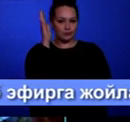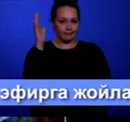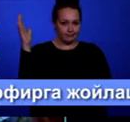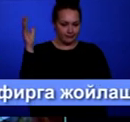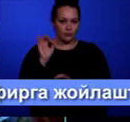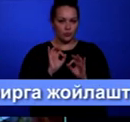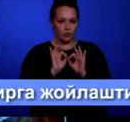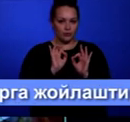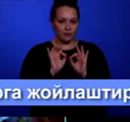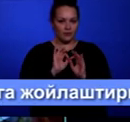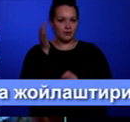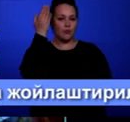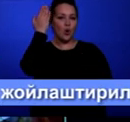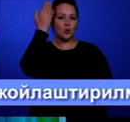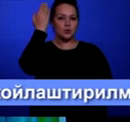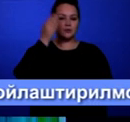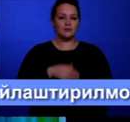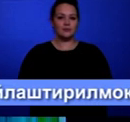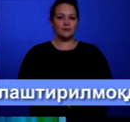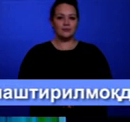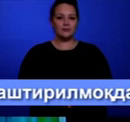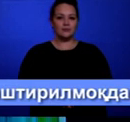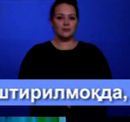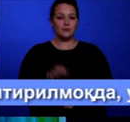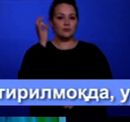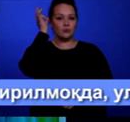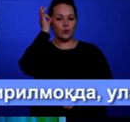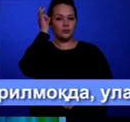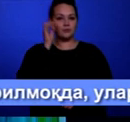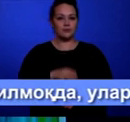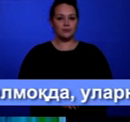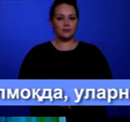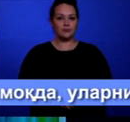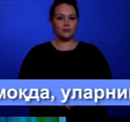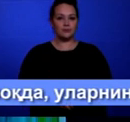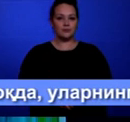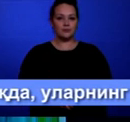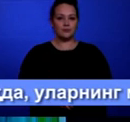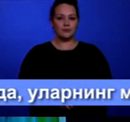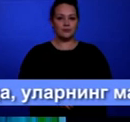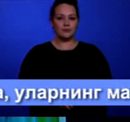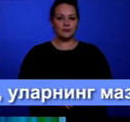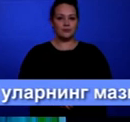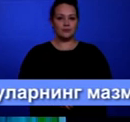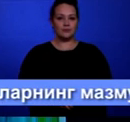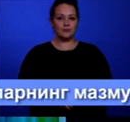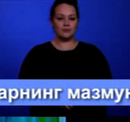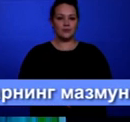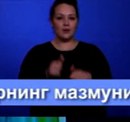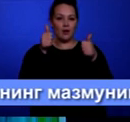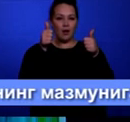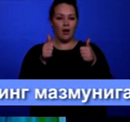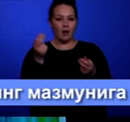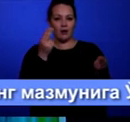Проверили? Молодцы. И вспомним, если помните, у нас была вот эта вот красивая